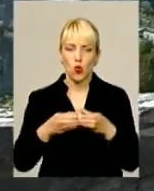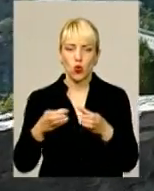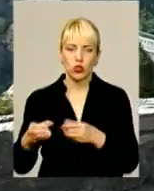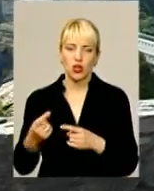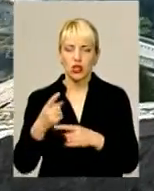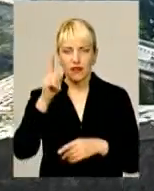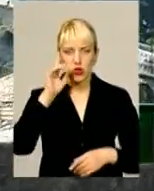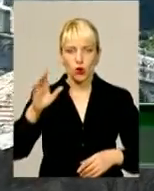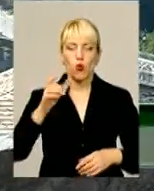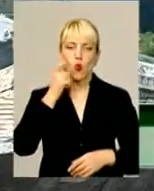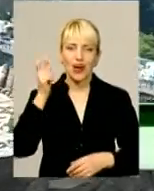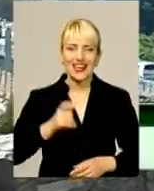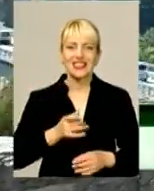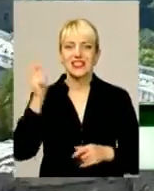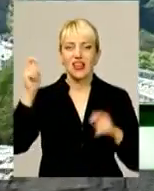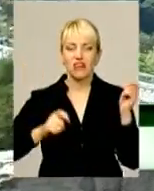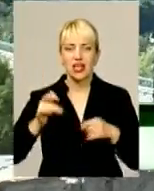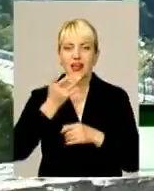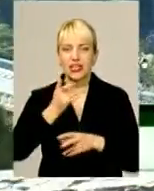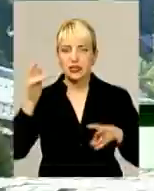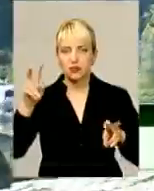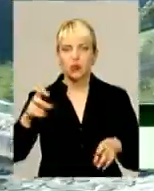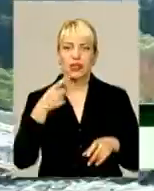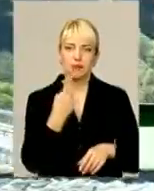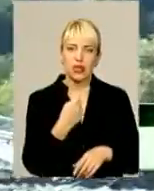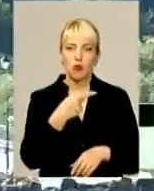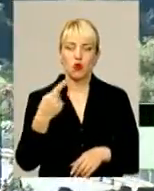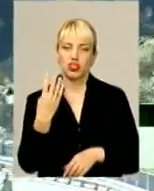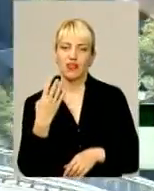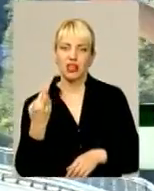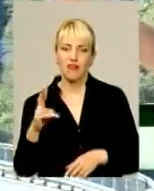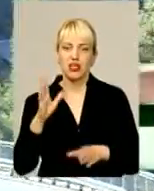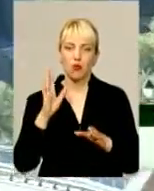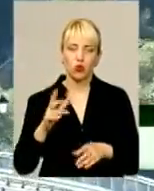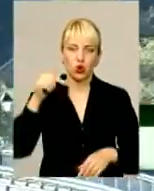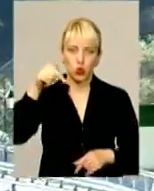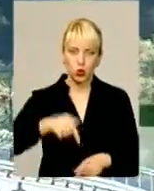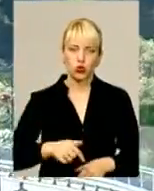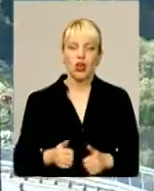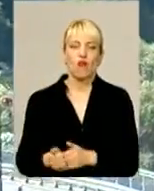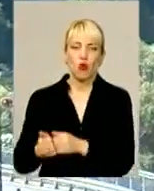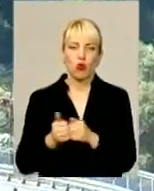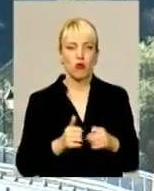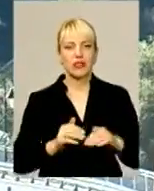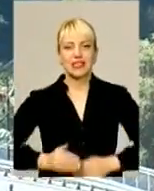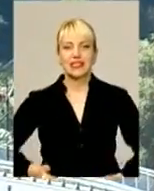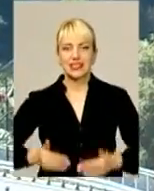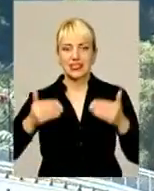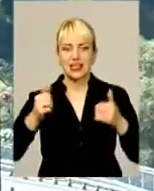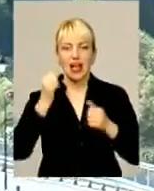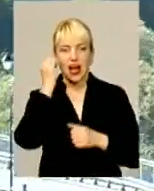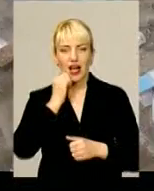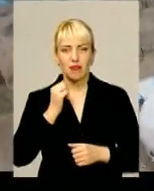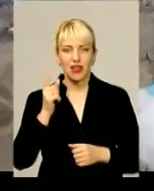українських фестивалів «Республіка» з 1 по 4 вересня прогремить ось тут, довкола стін стародавньої Кам'янецької